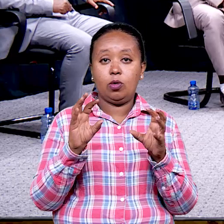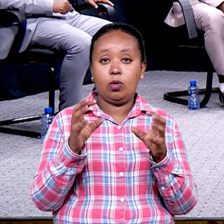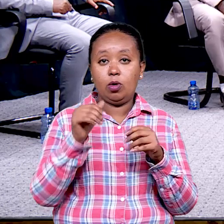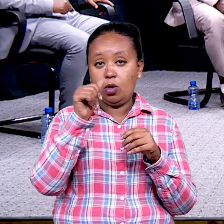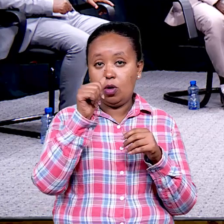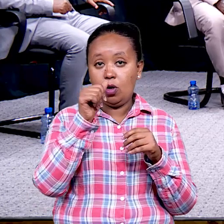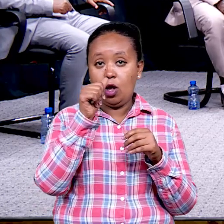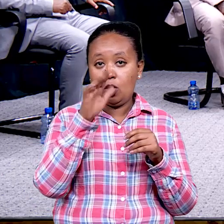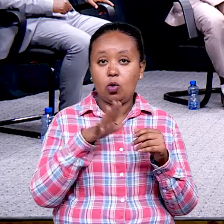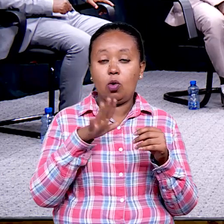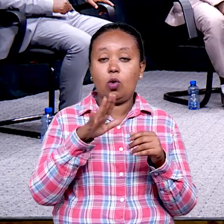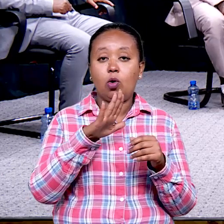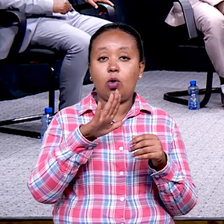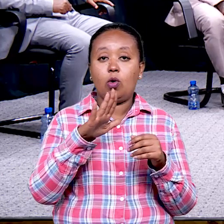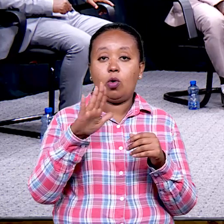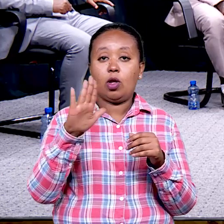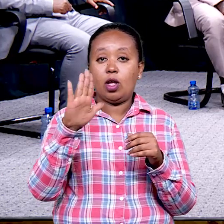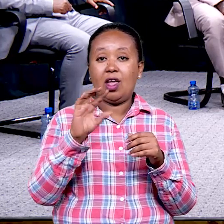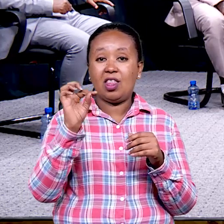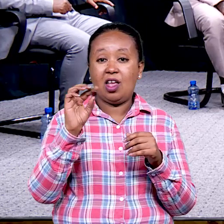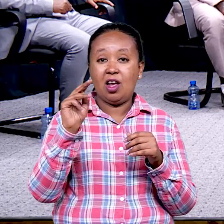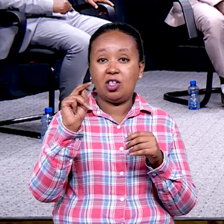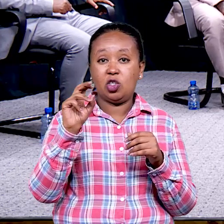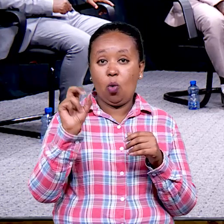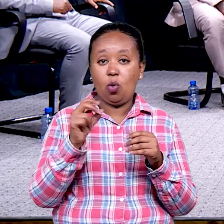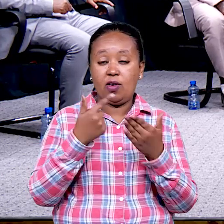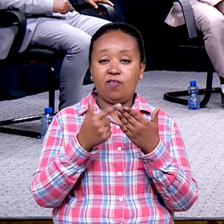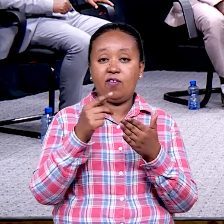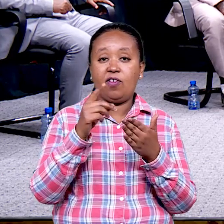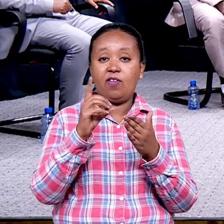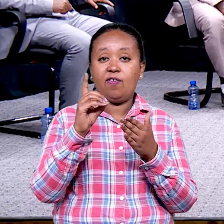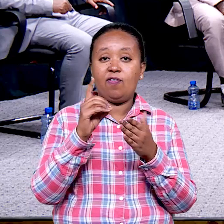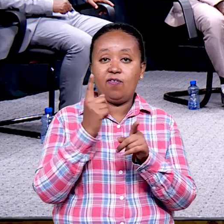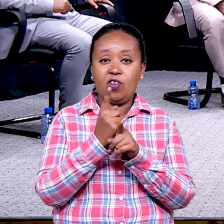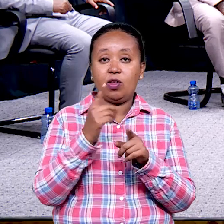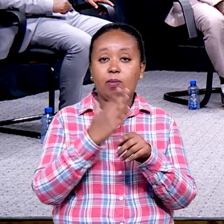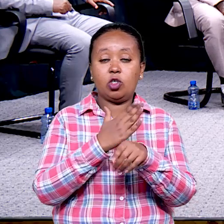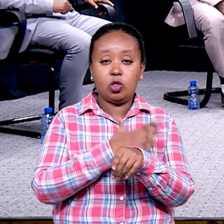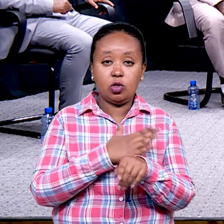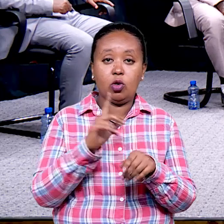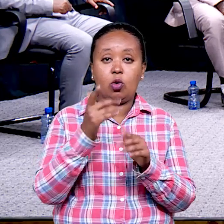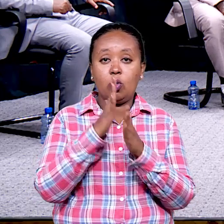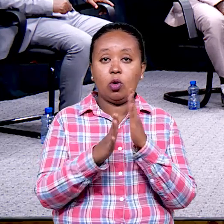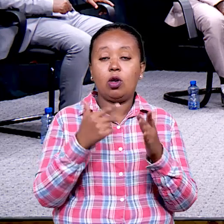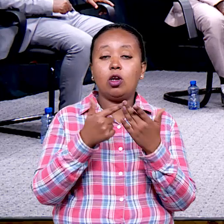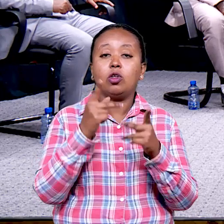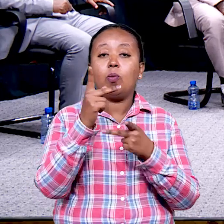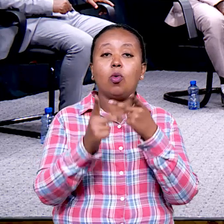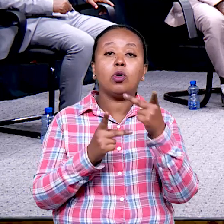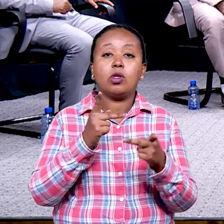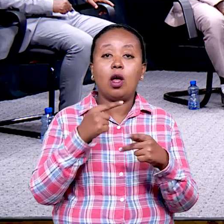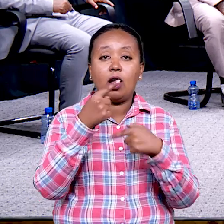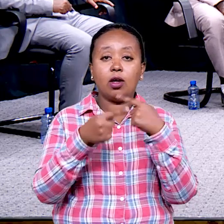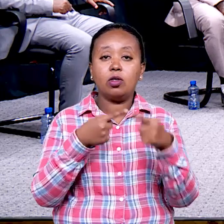እና አቶ ጌታቸው ከሚዲያው አንጻር ይሄ የፍትህ ማሻሻያ ላይ የሚደረጉ ክንውኖች ሊሆኑ ይችላሉ ፕሮሲጀሮች